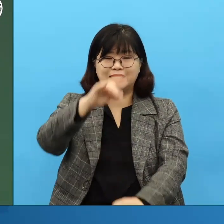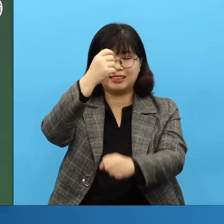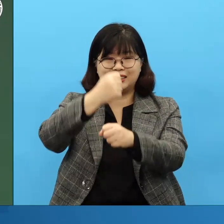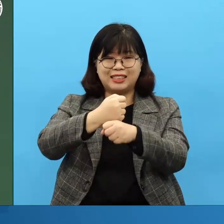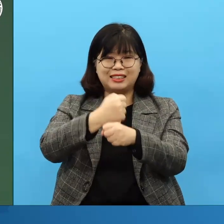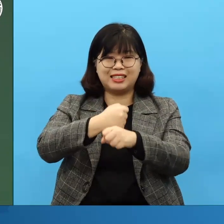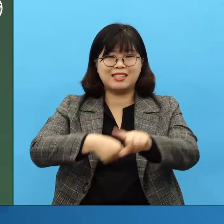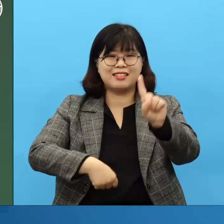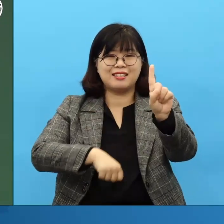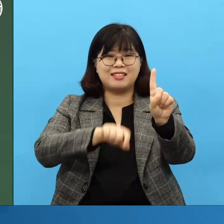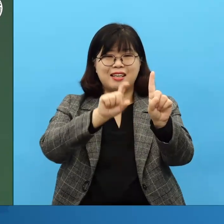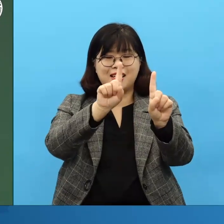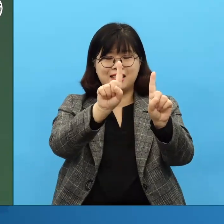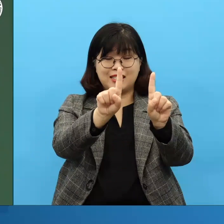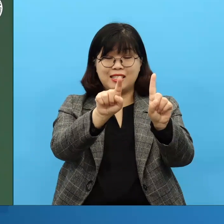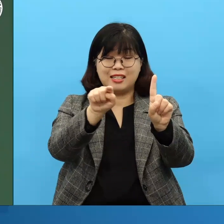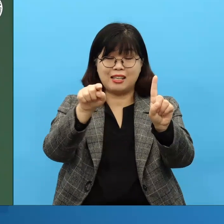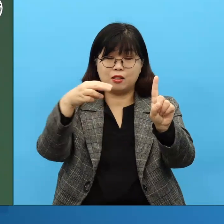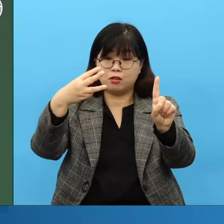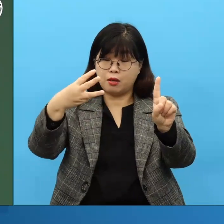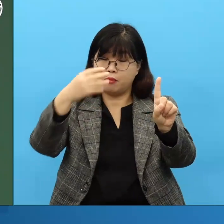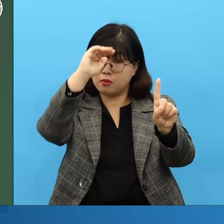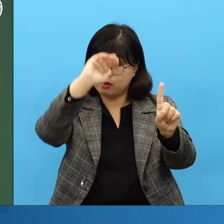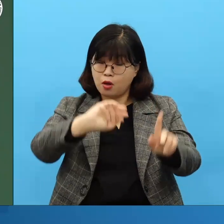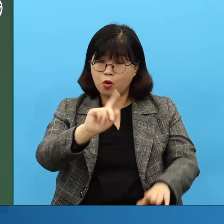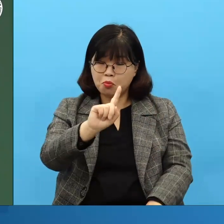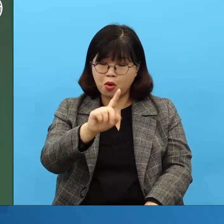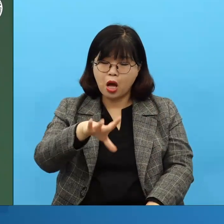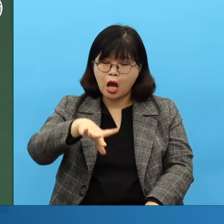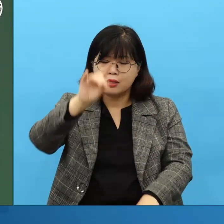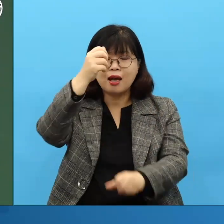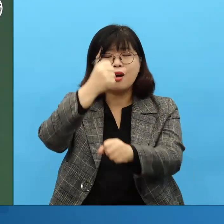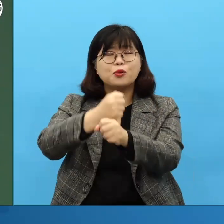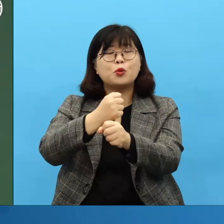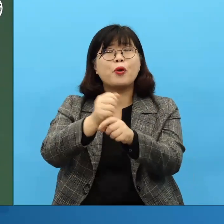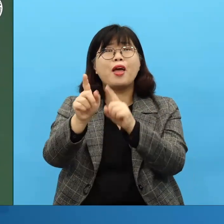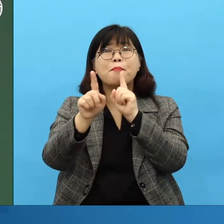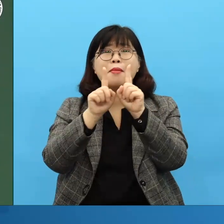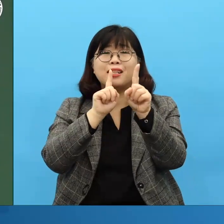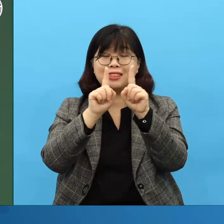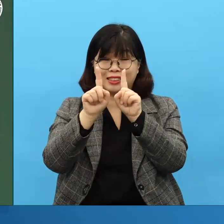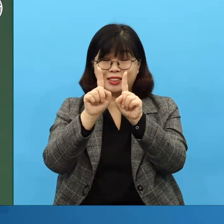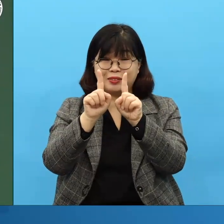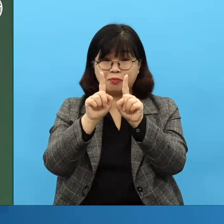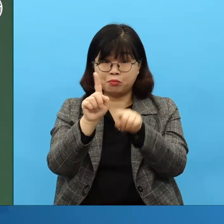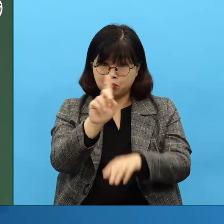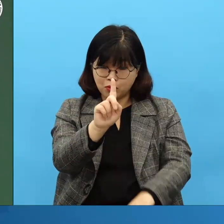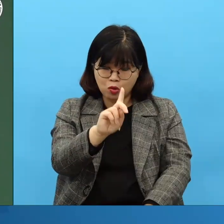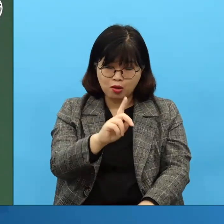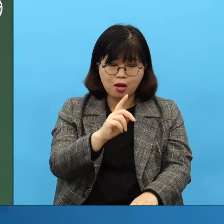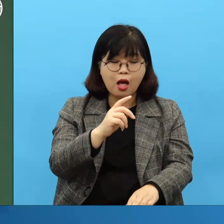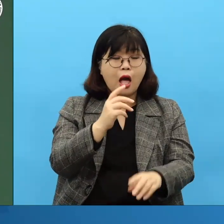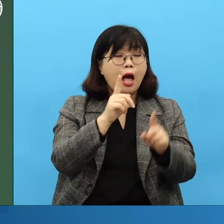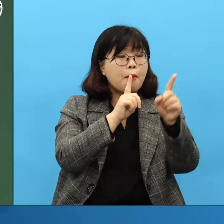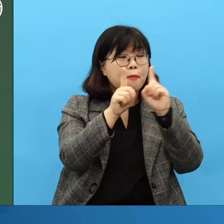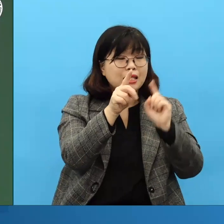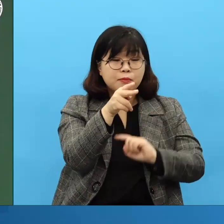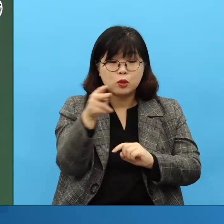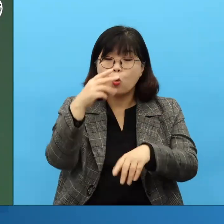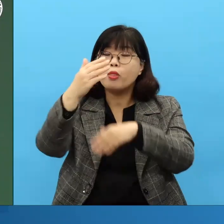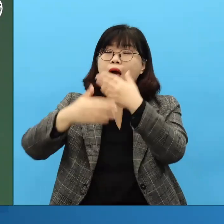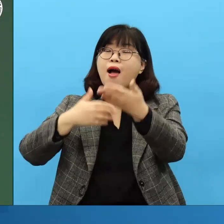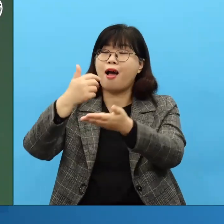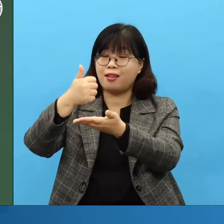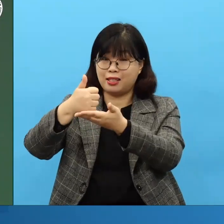창조의 말씀이죠. It is a word of creation, Genesis 1:1-3. 말씀이 곧 하나님이다 그랬어요. It says that the word was God.